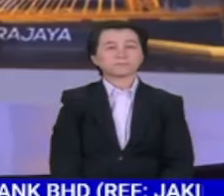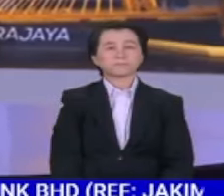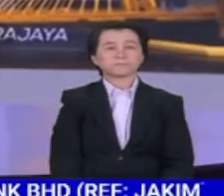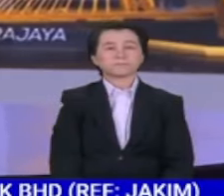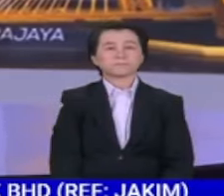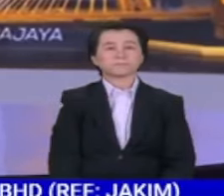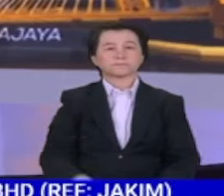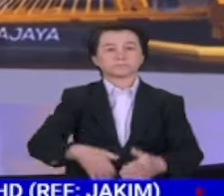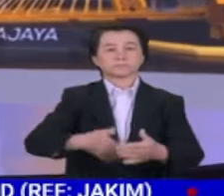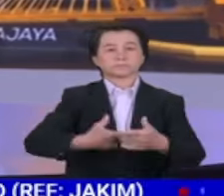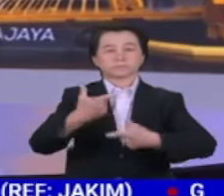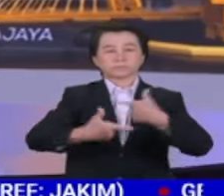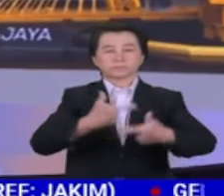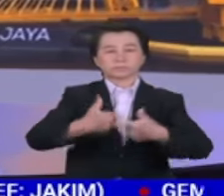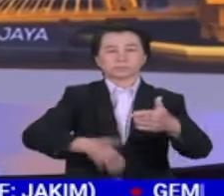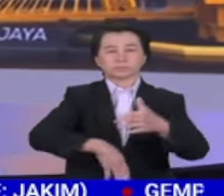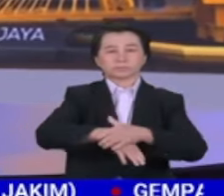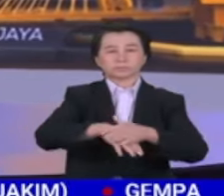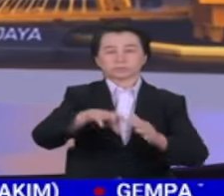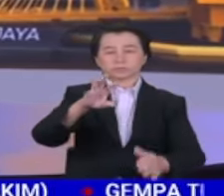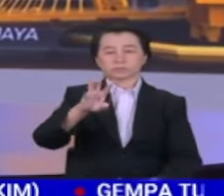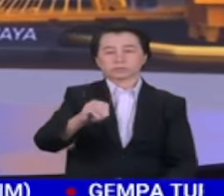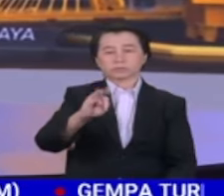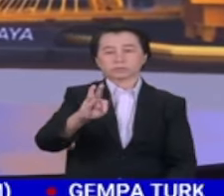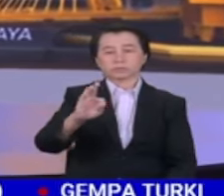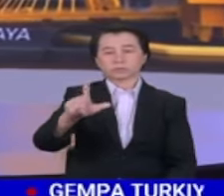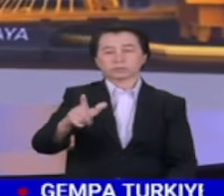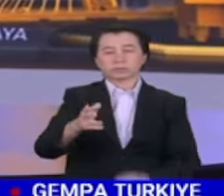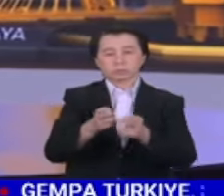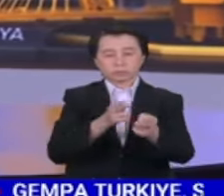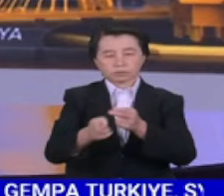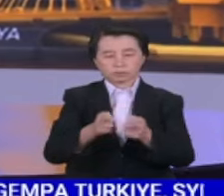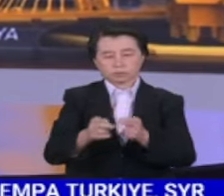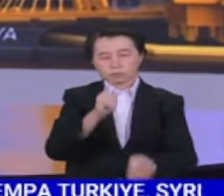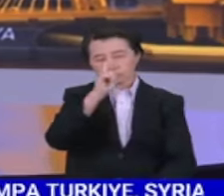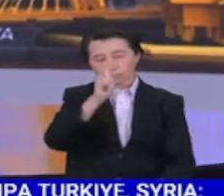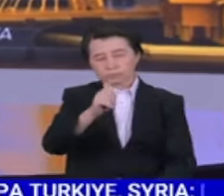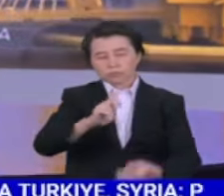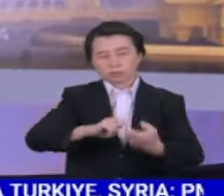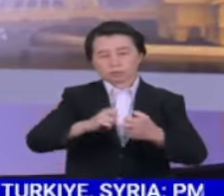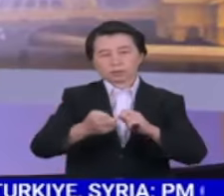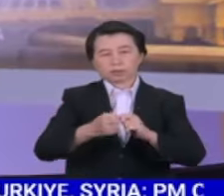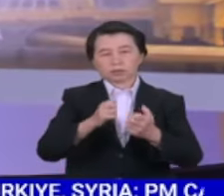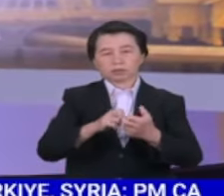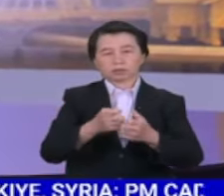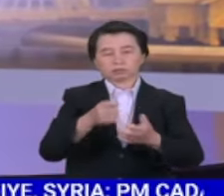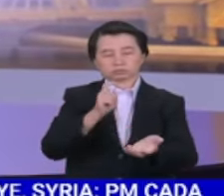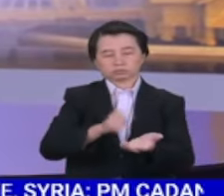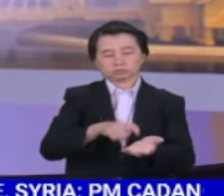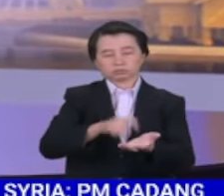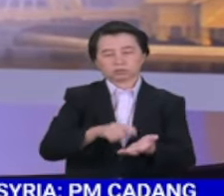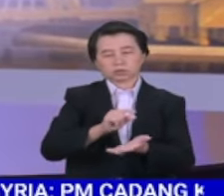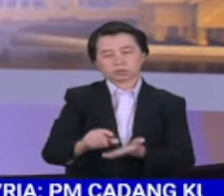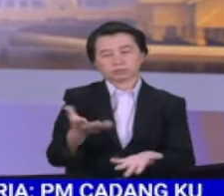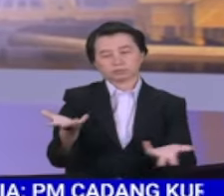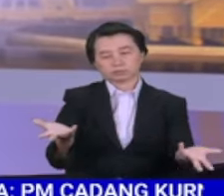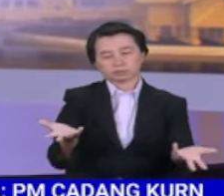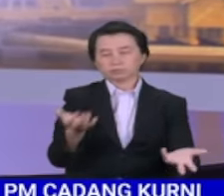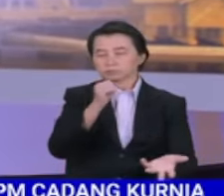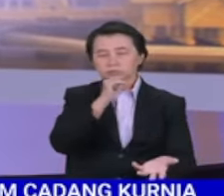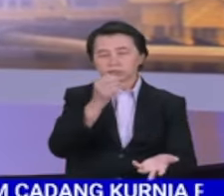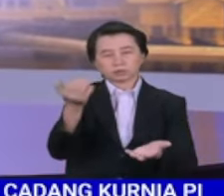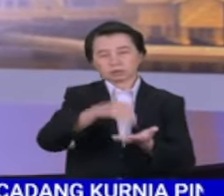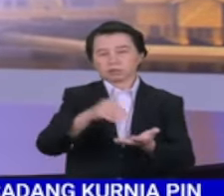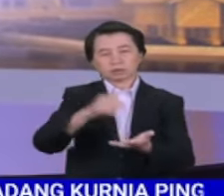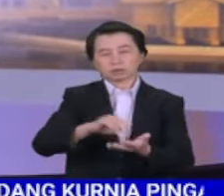jika bola sepak memiliki mfl akan terus berusaha bagi memastikan masalah berkaitan tunggakan gaji pemain tidak lagi